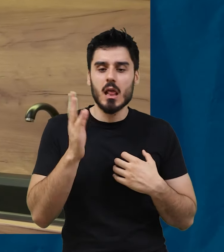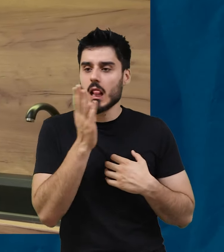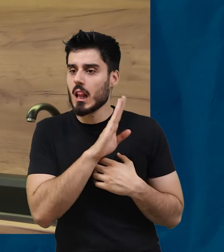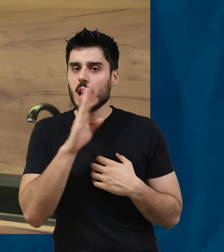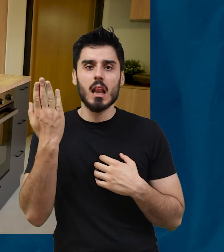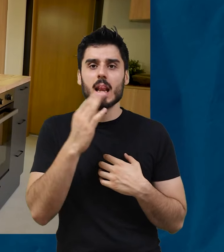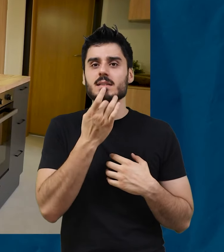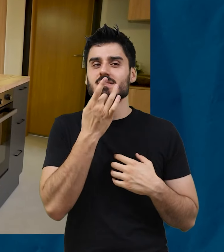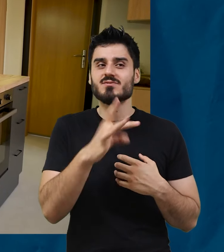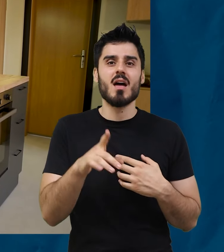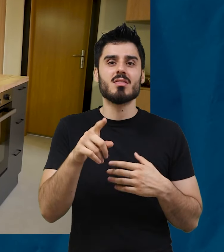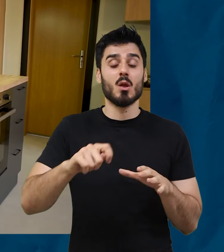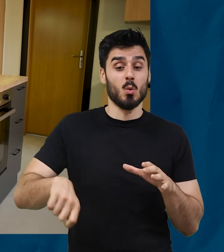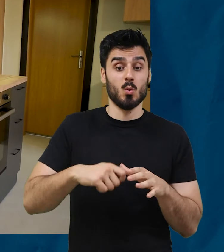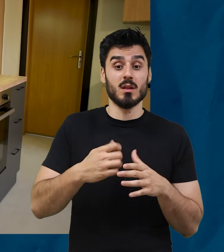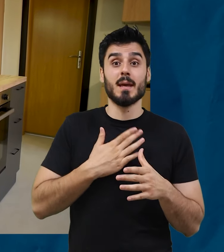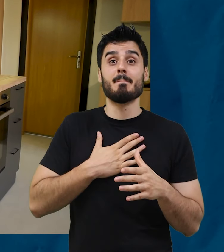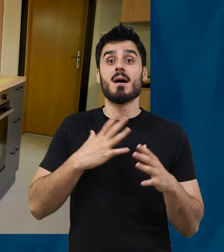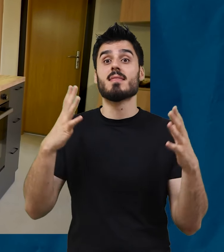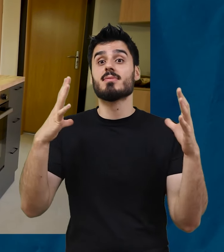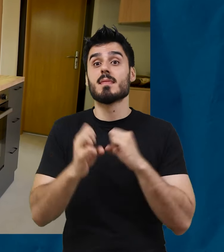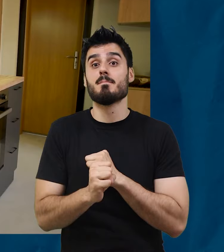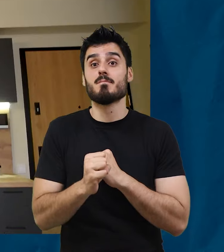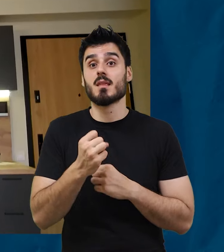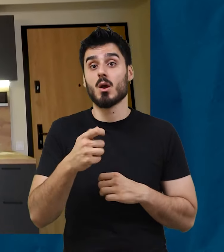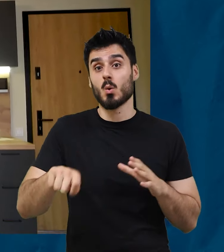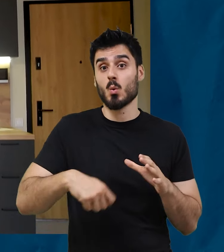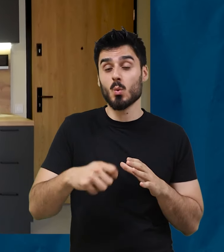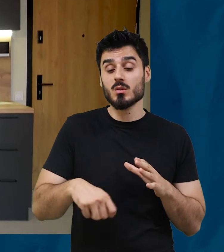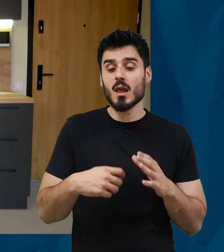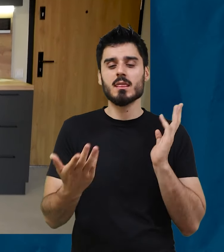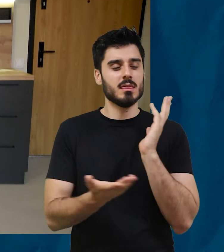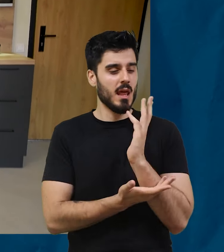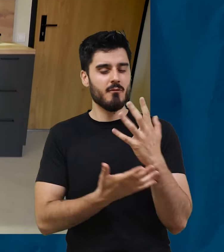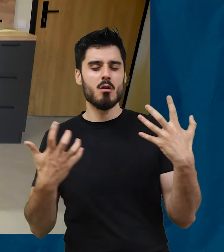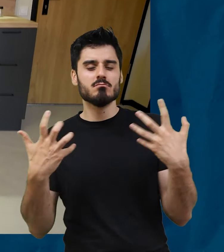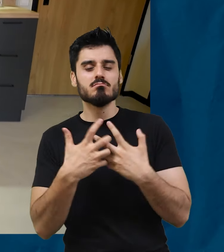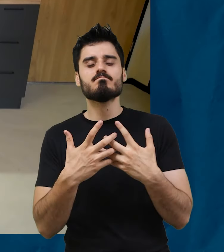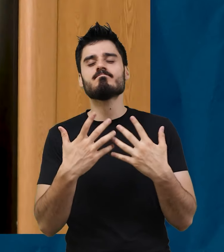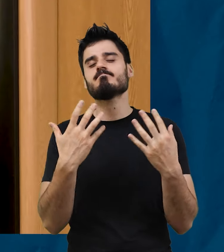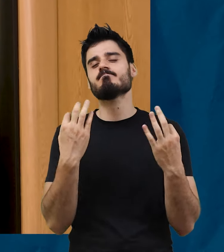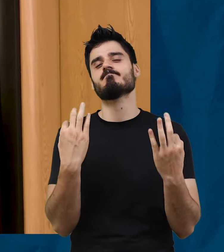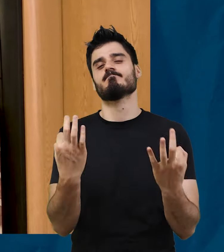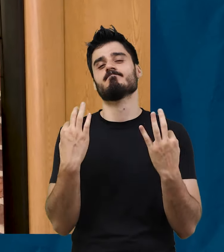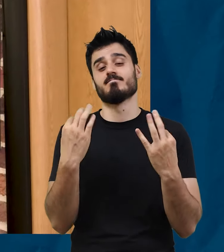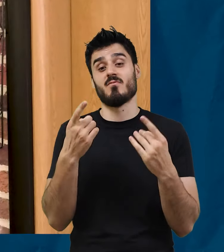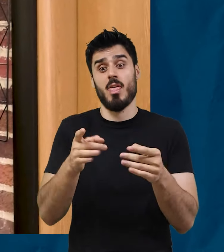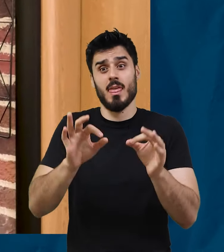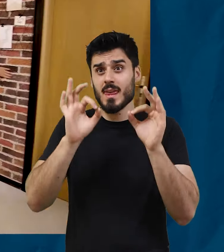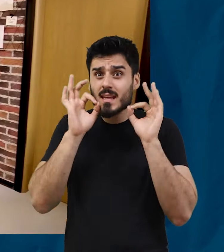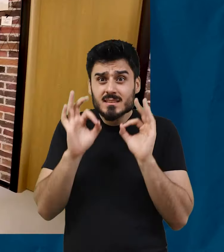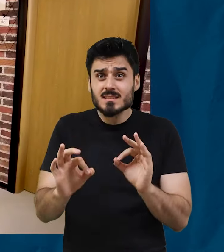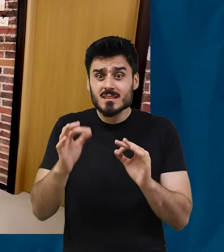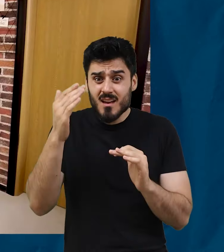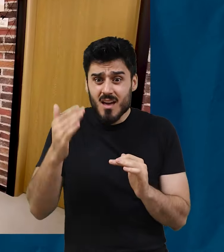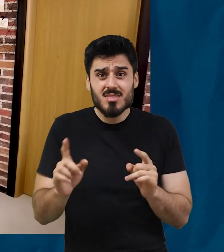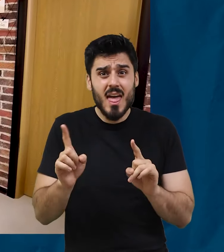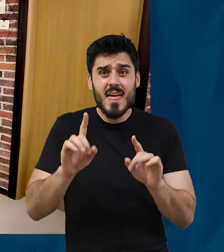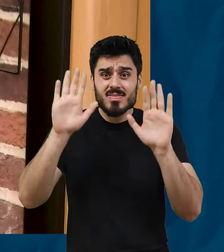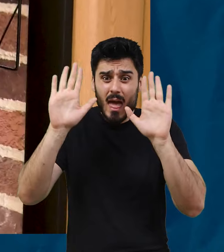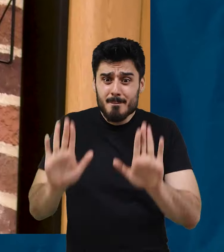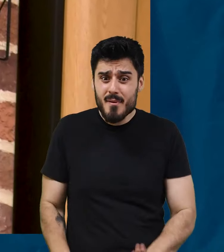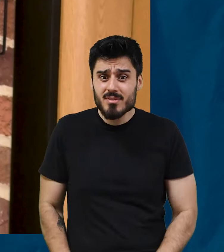на кухнята, но ето сега имаме тъмна кухня и виждате, че правилно съчетана с дърво изглежда много добре. Ама това е истинско? Да. Не е тапет?